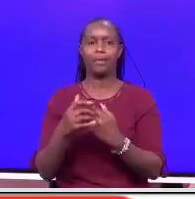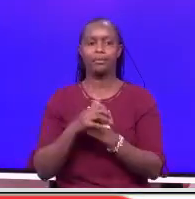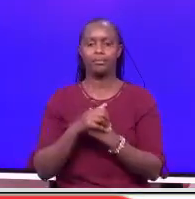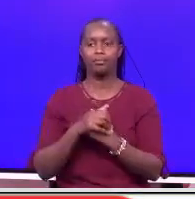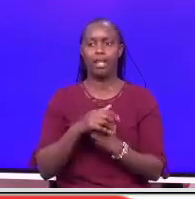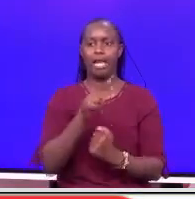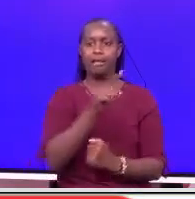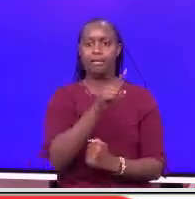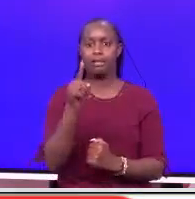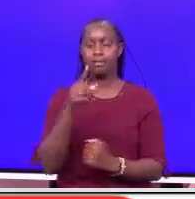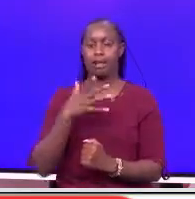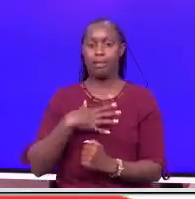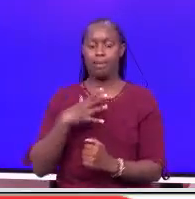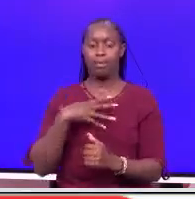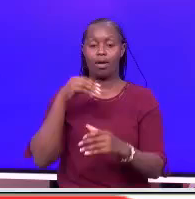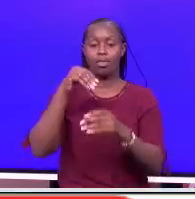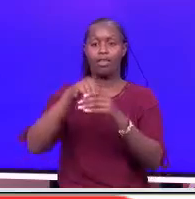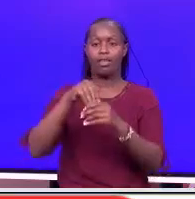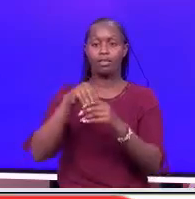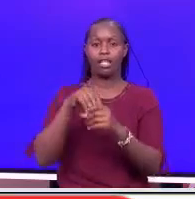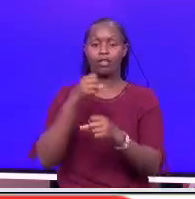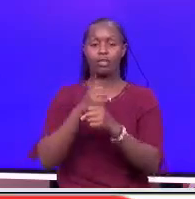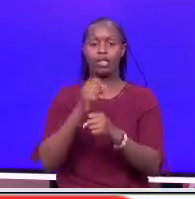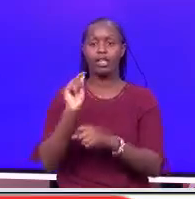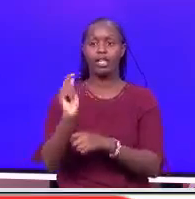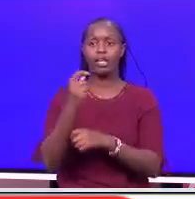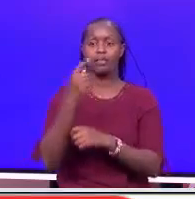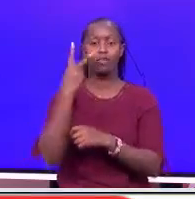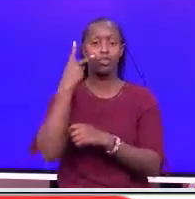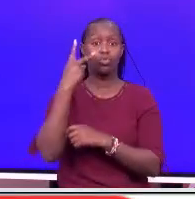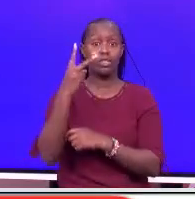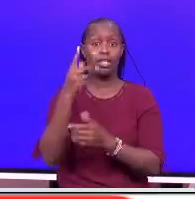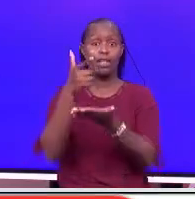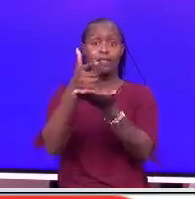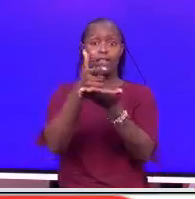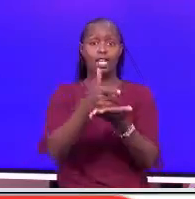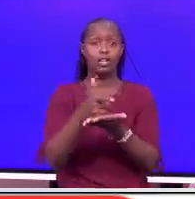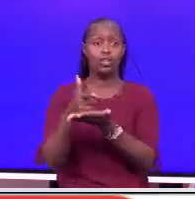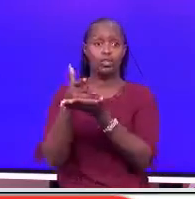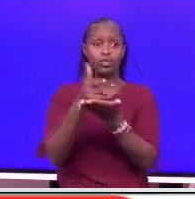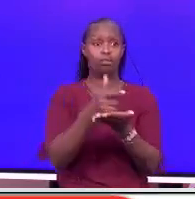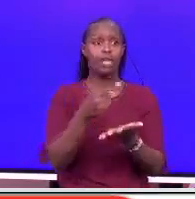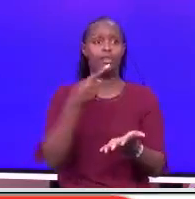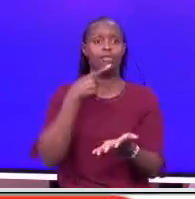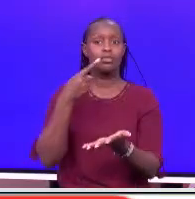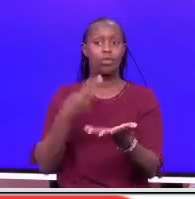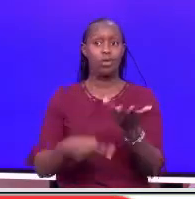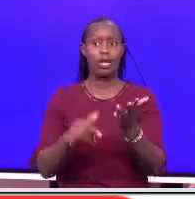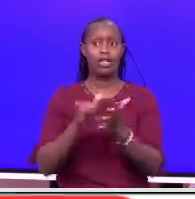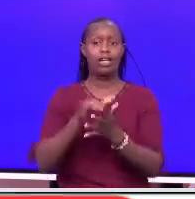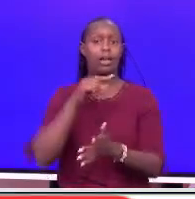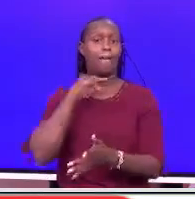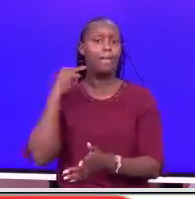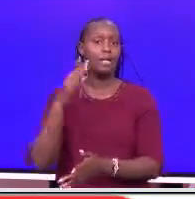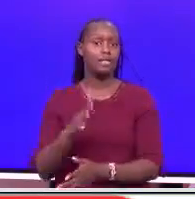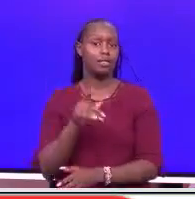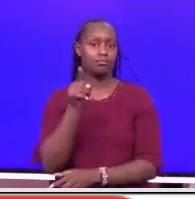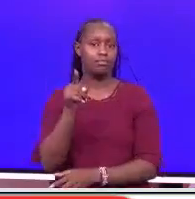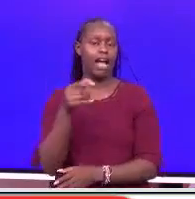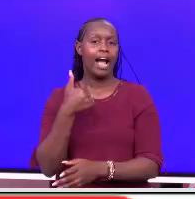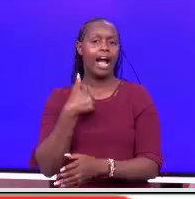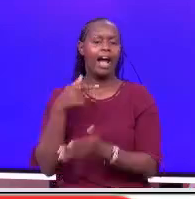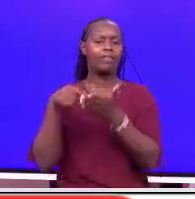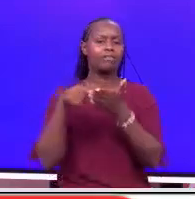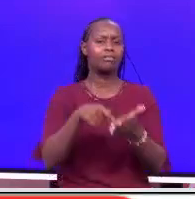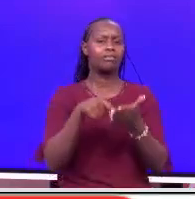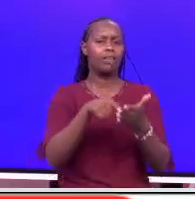the investments they are doing in Kenya. Katika video ambayo imetambaa mitandaoni, inadaiwa kuwa mhubiri huyo ametoa maoni ya uchochezi dhidi